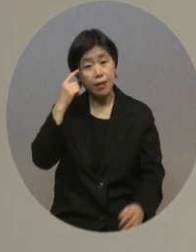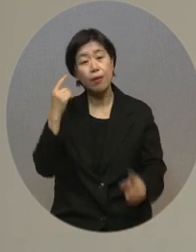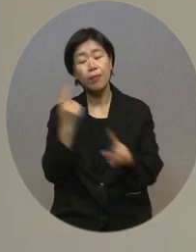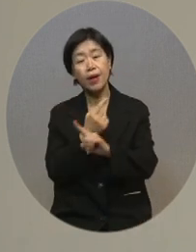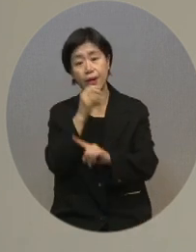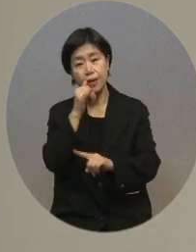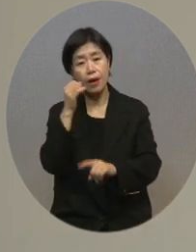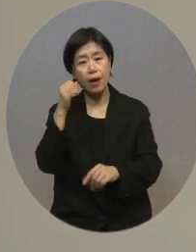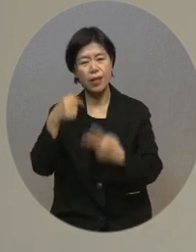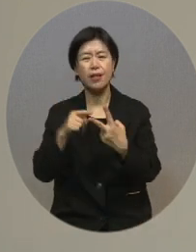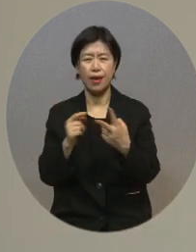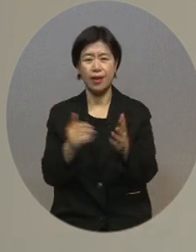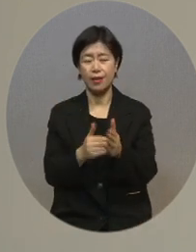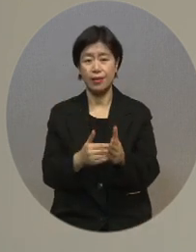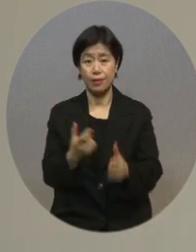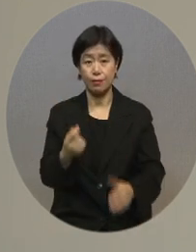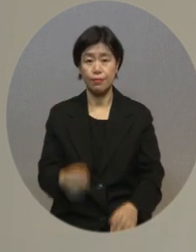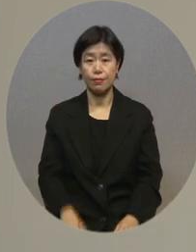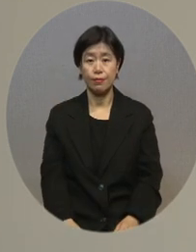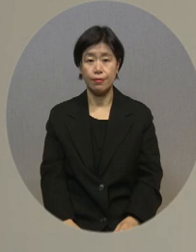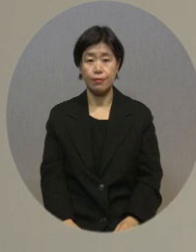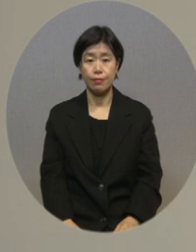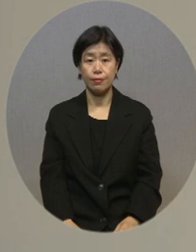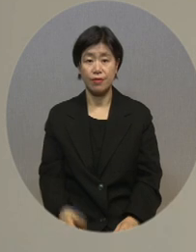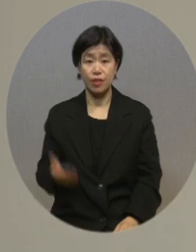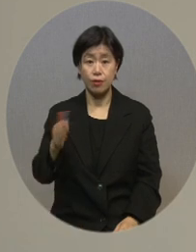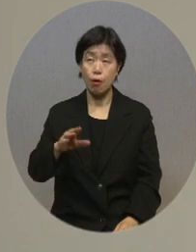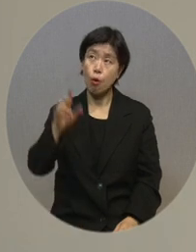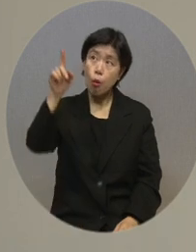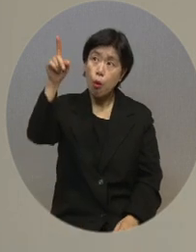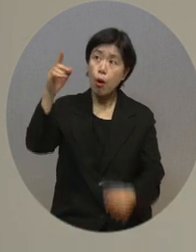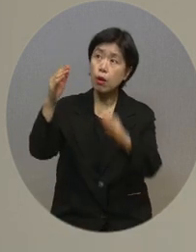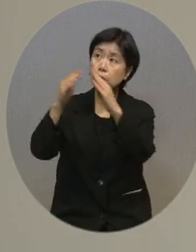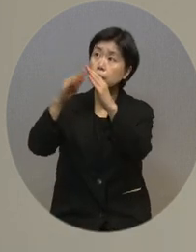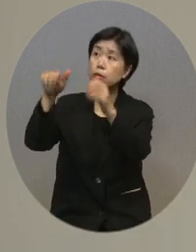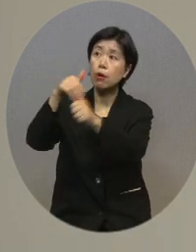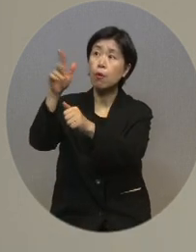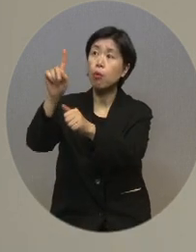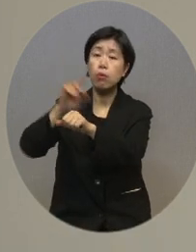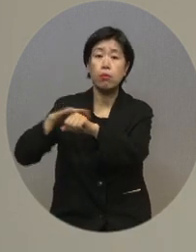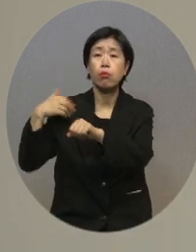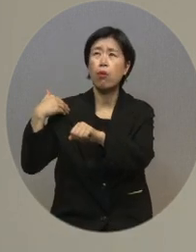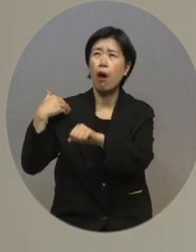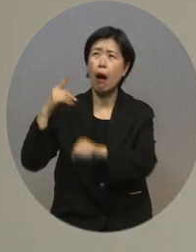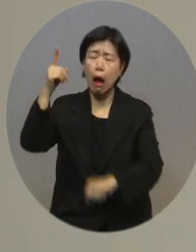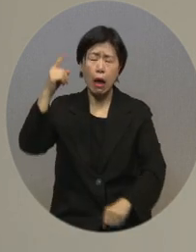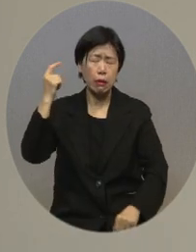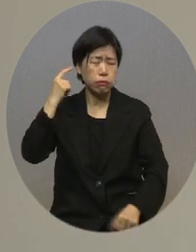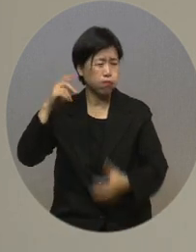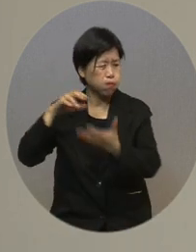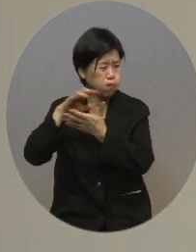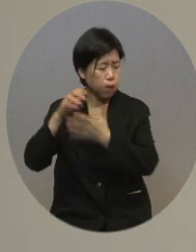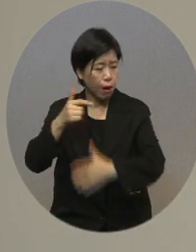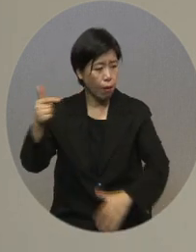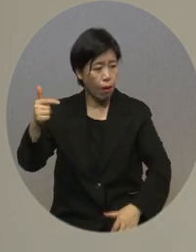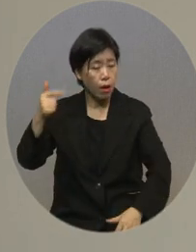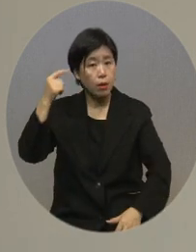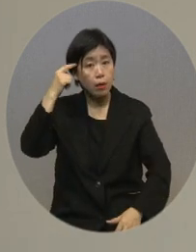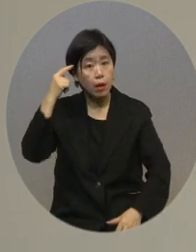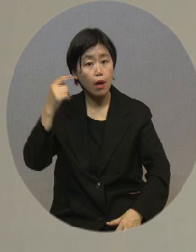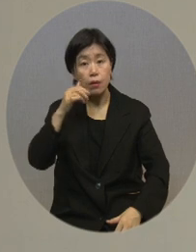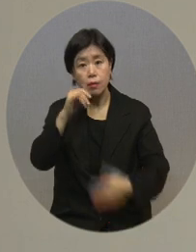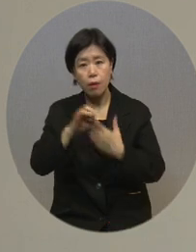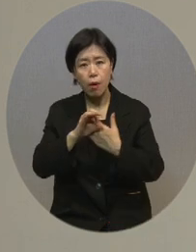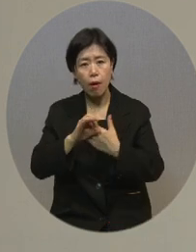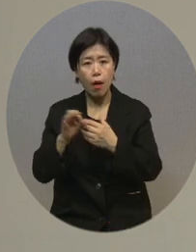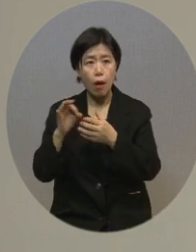이해를 하게 되거든요. 근데 이제 그런 소통이 없이 계속 저거 왜 이러지 하고 하면 작은 소리에도 아주